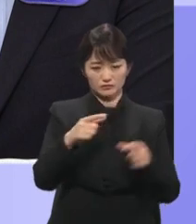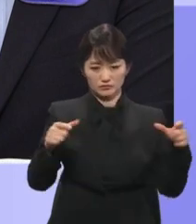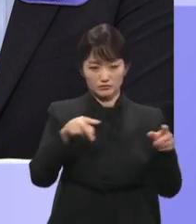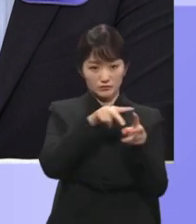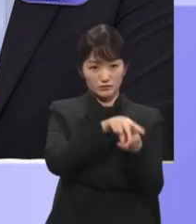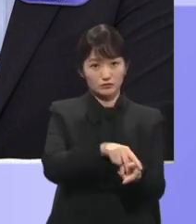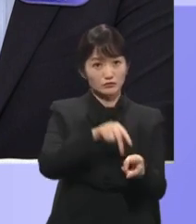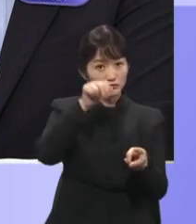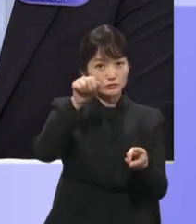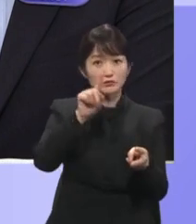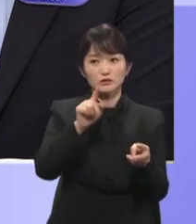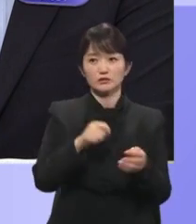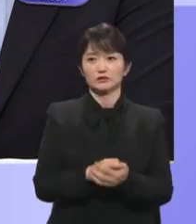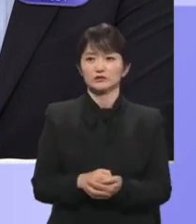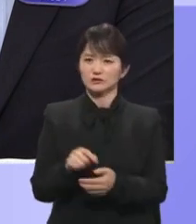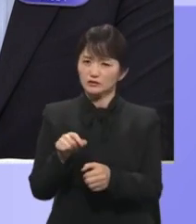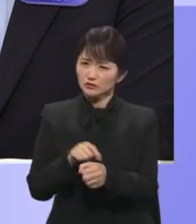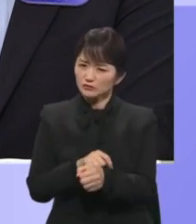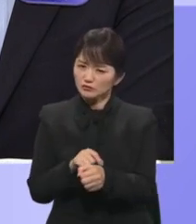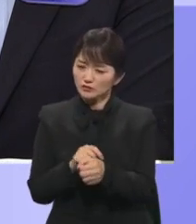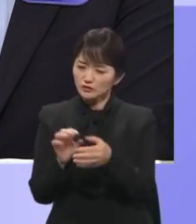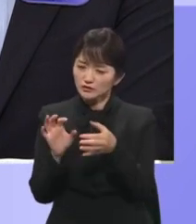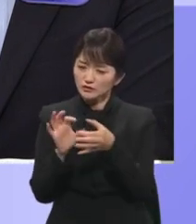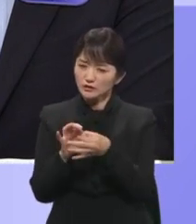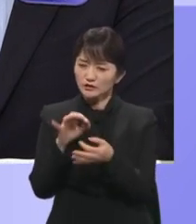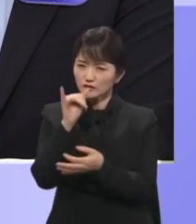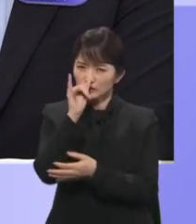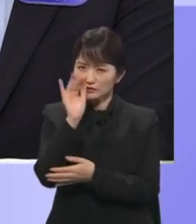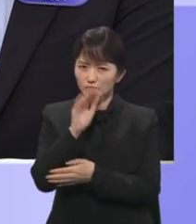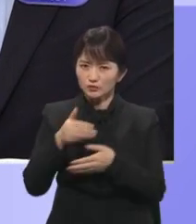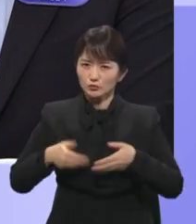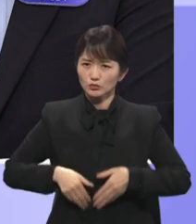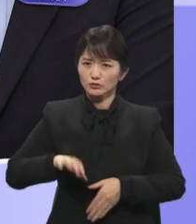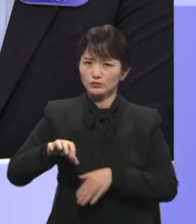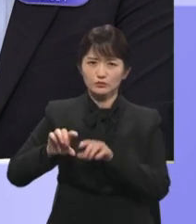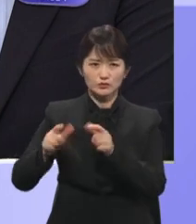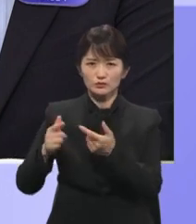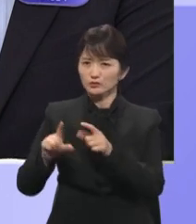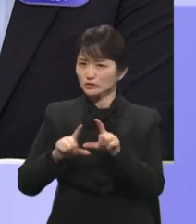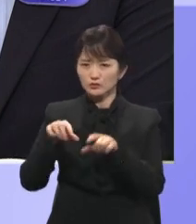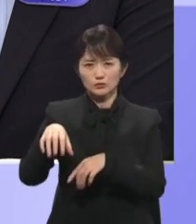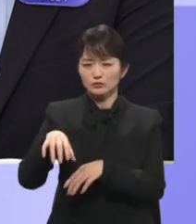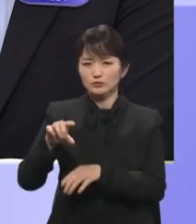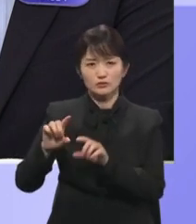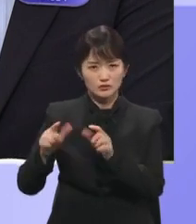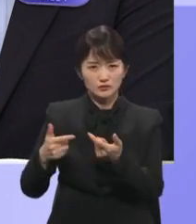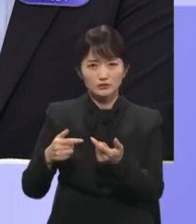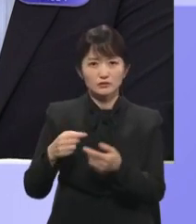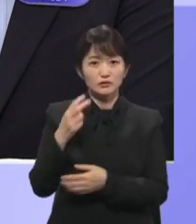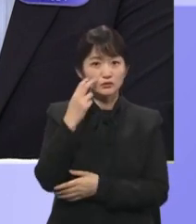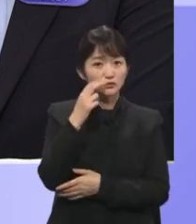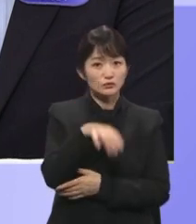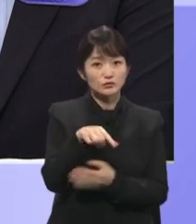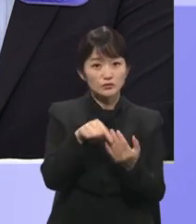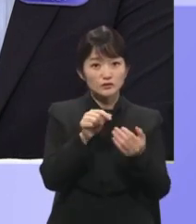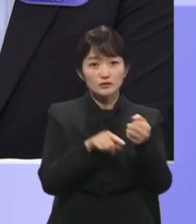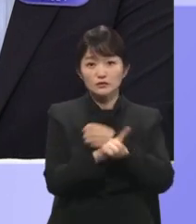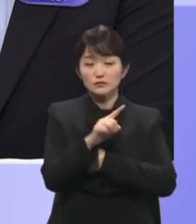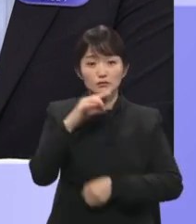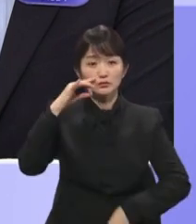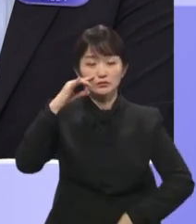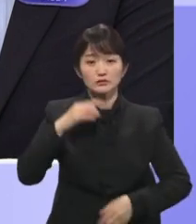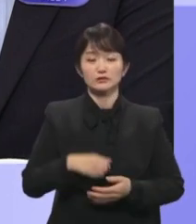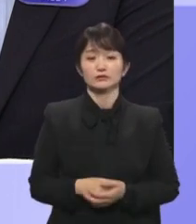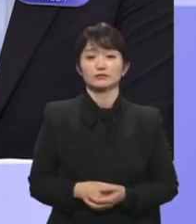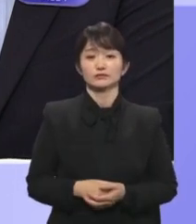소위말하는 연고가 없단 말이죠 고향도 아니고 사는 곳도 아니고 자 왜 송파를 택했는지 궁금한데 아무튼 제일 최근